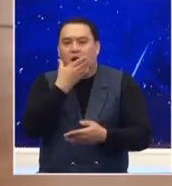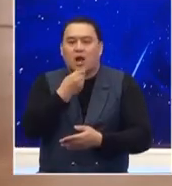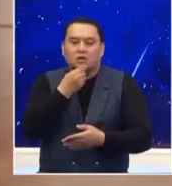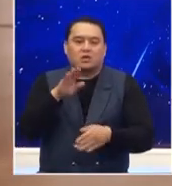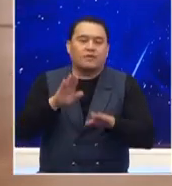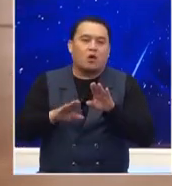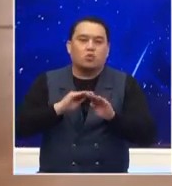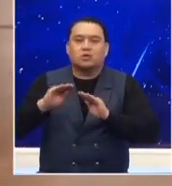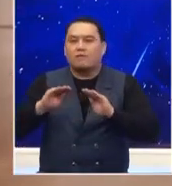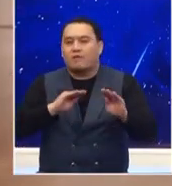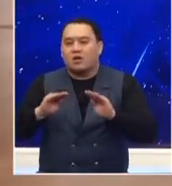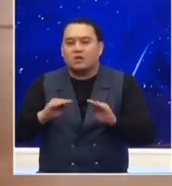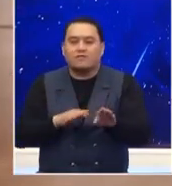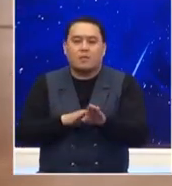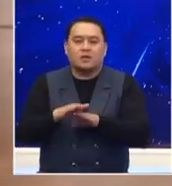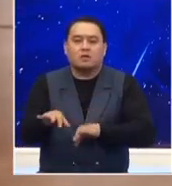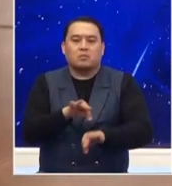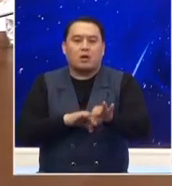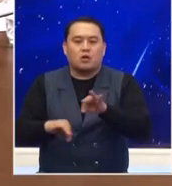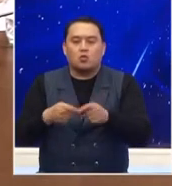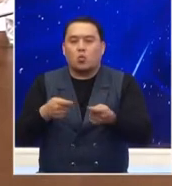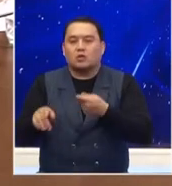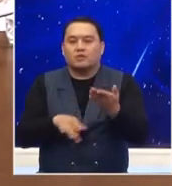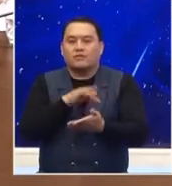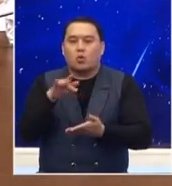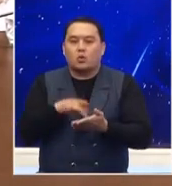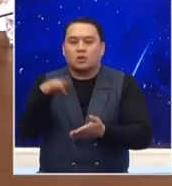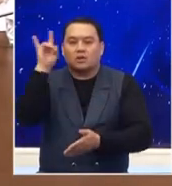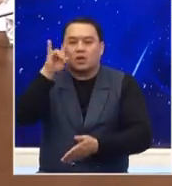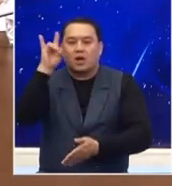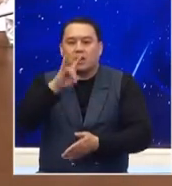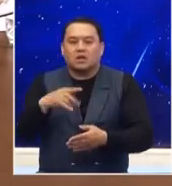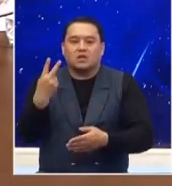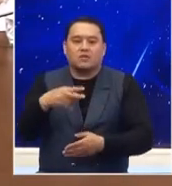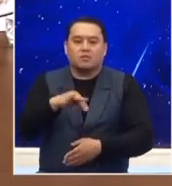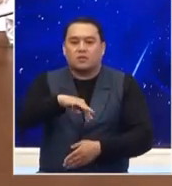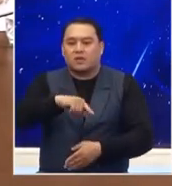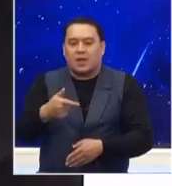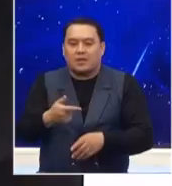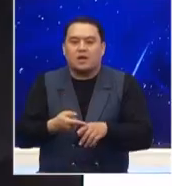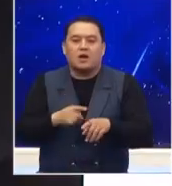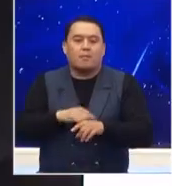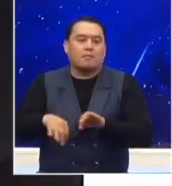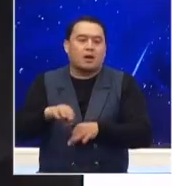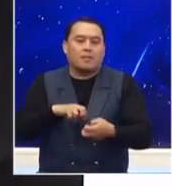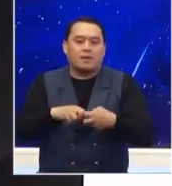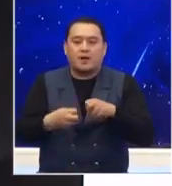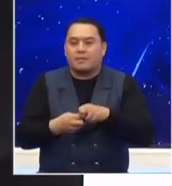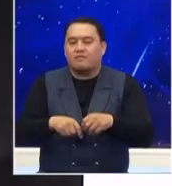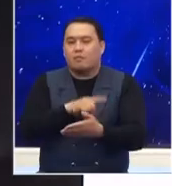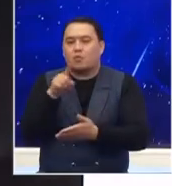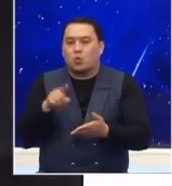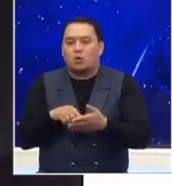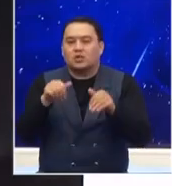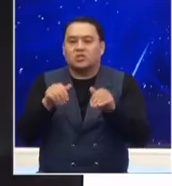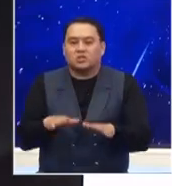станут его украшением. Для воплощения этого проекта власти моногорода Текели нуждаются в 20 миллионах тенге. Говоря о проблемных вопросах, решением